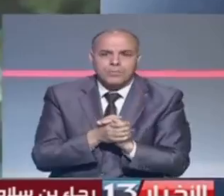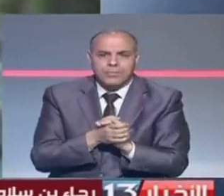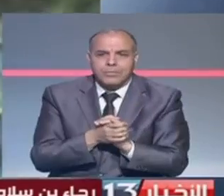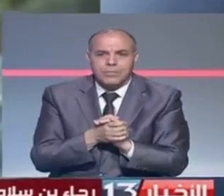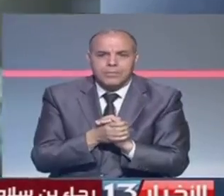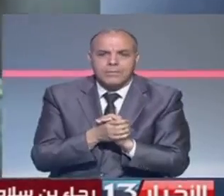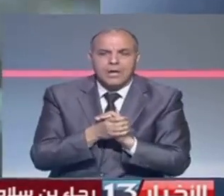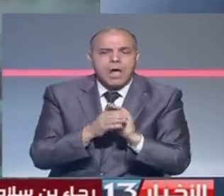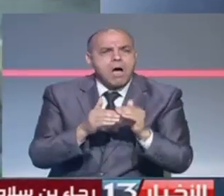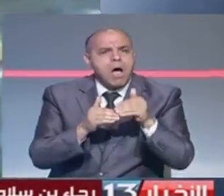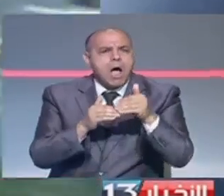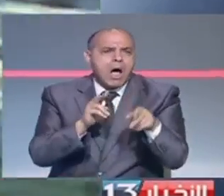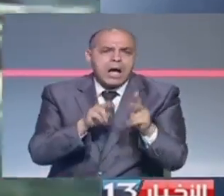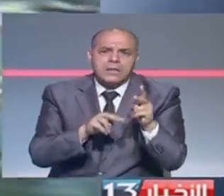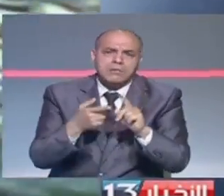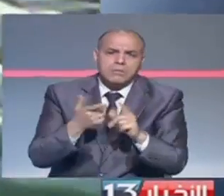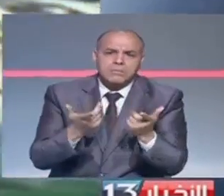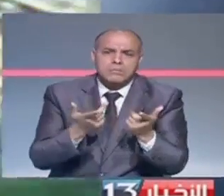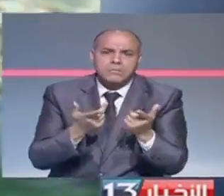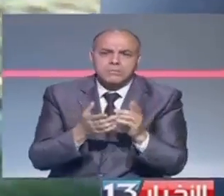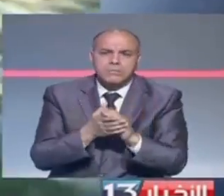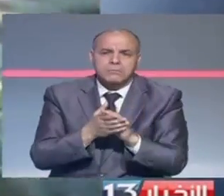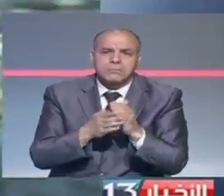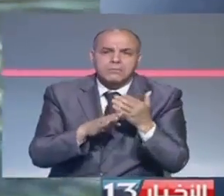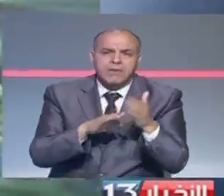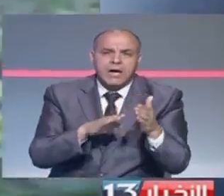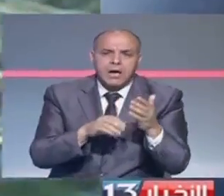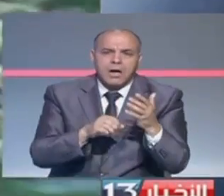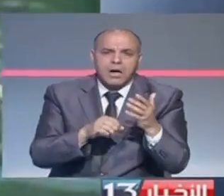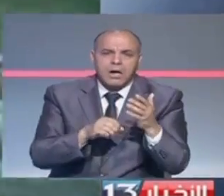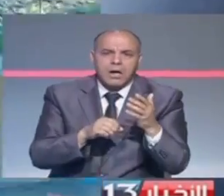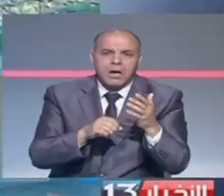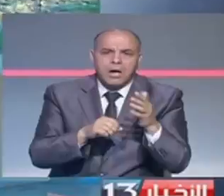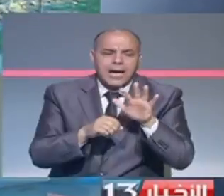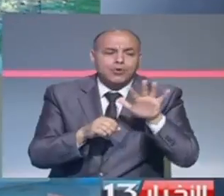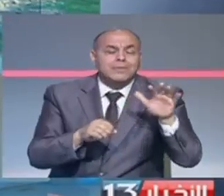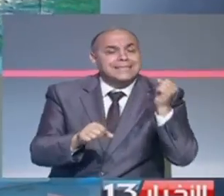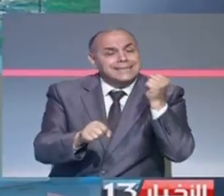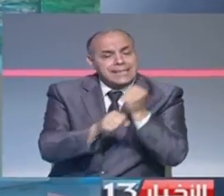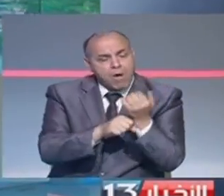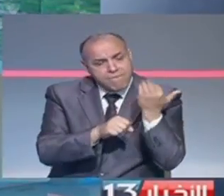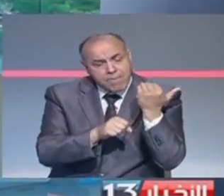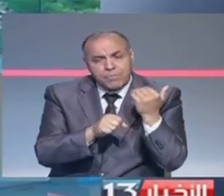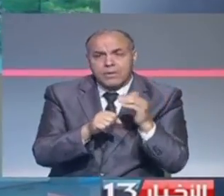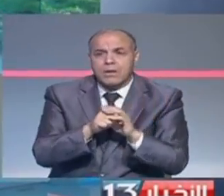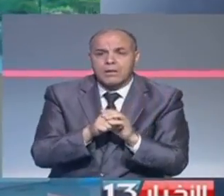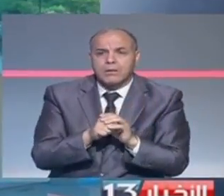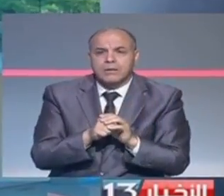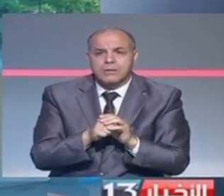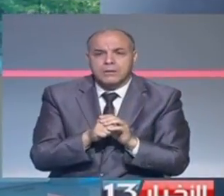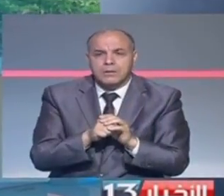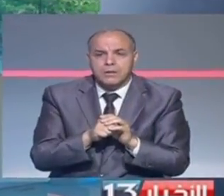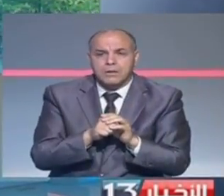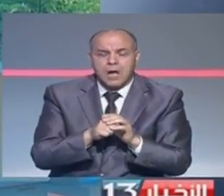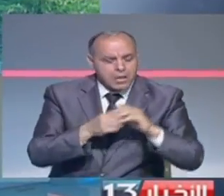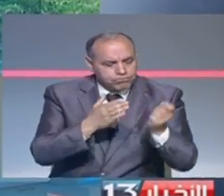تجاوز اه التي مره واحد وخمسون على اه اه وثيقه